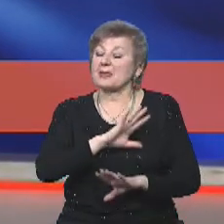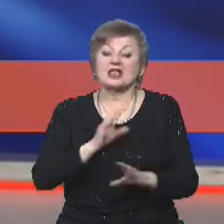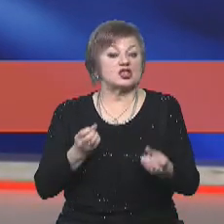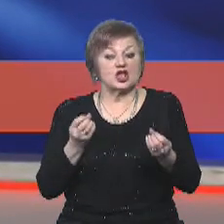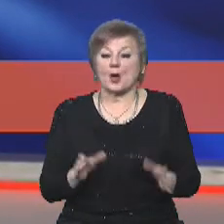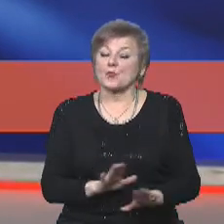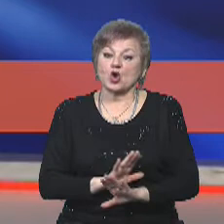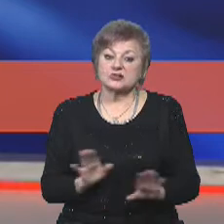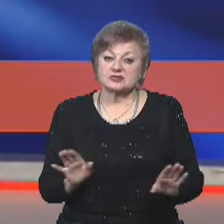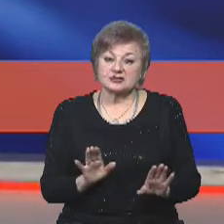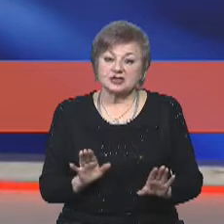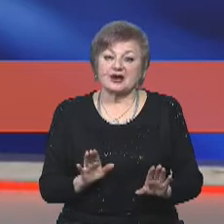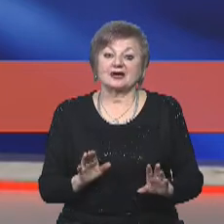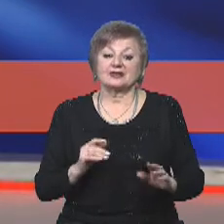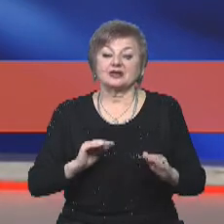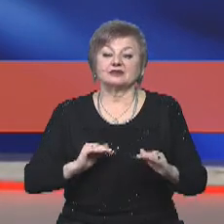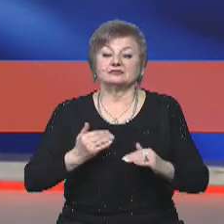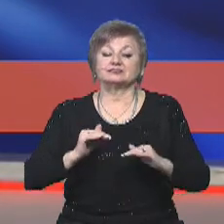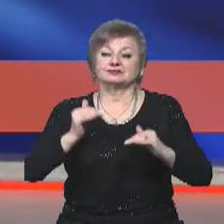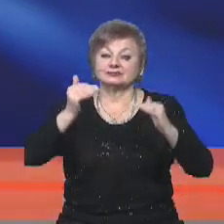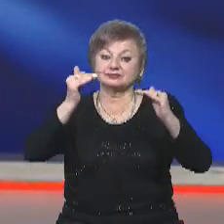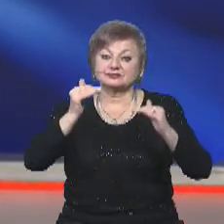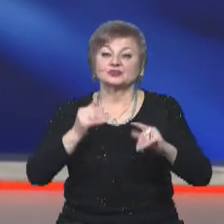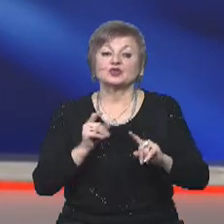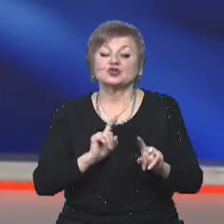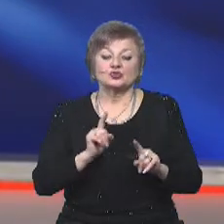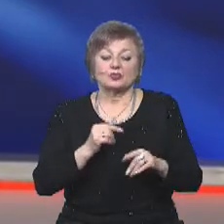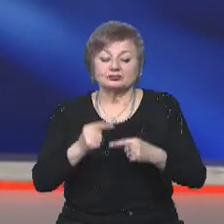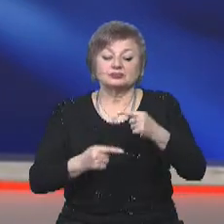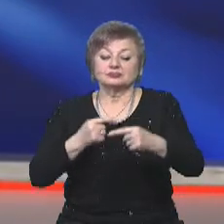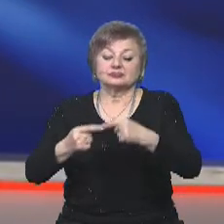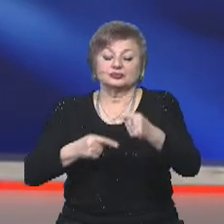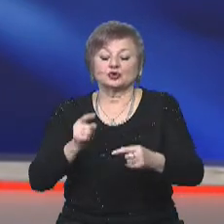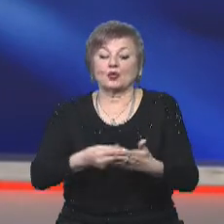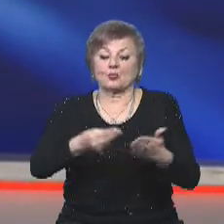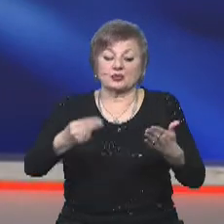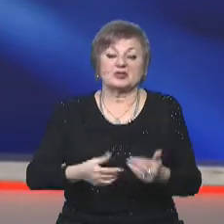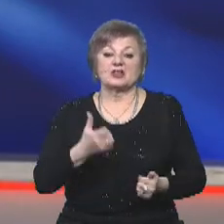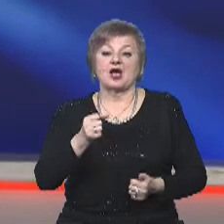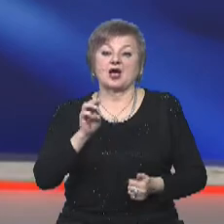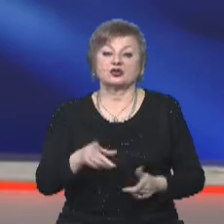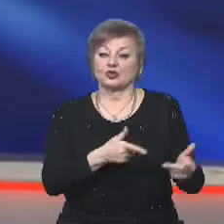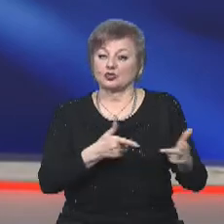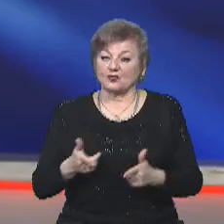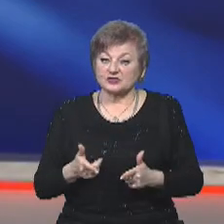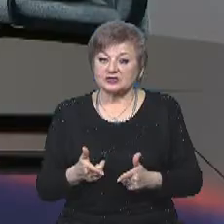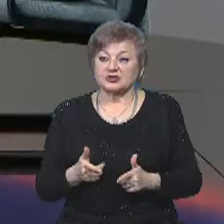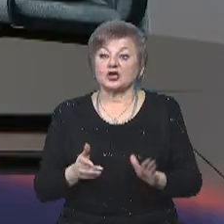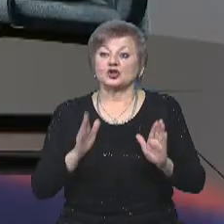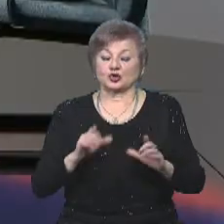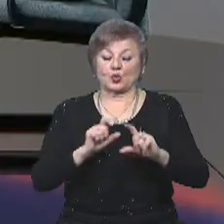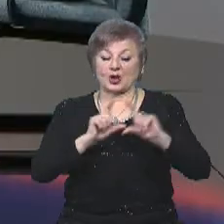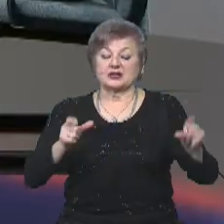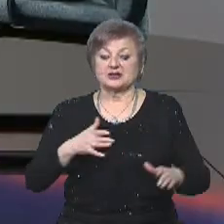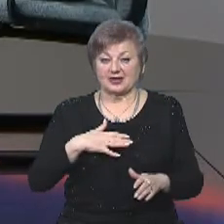непростая лесенка, которую необходимо было пройти для подписания акта готовности. Не только концерн